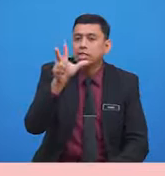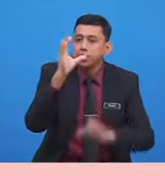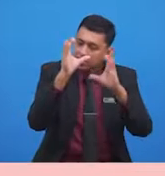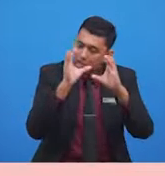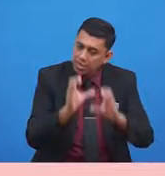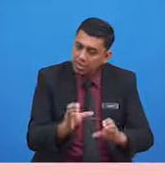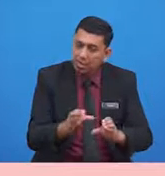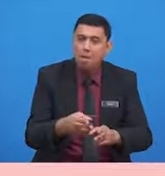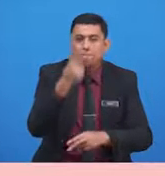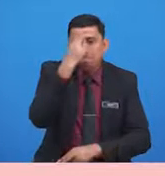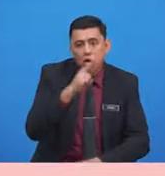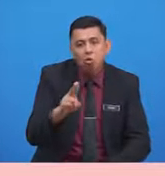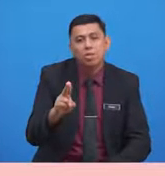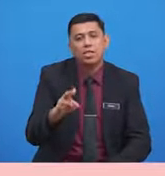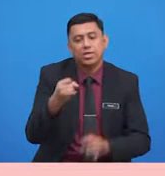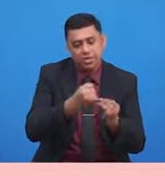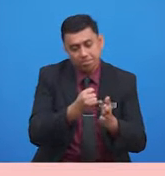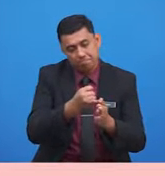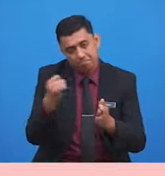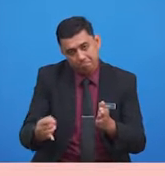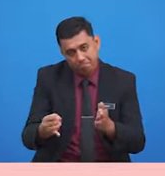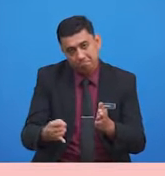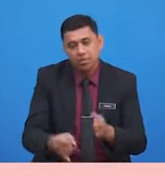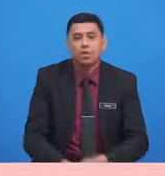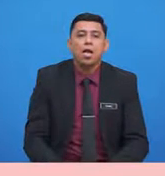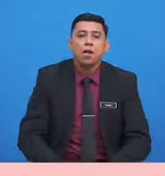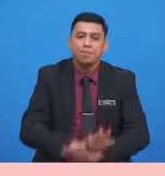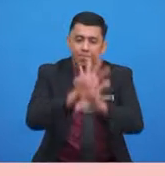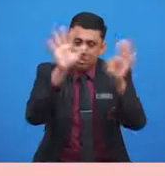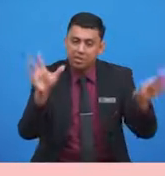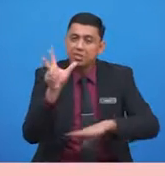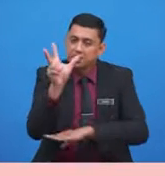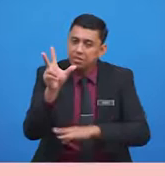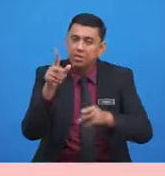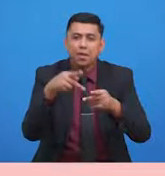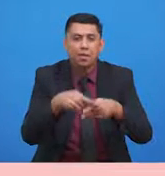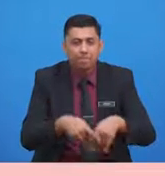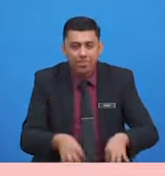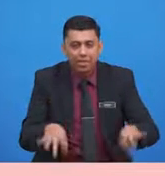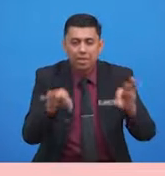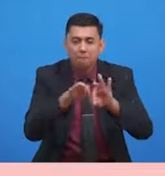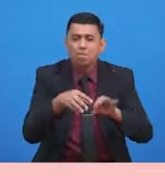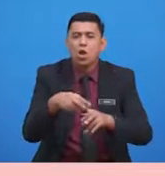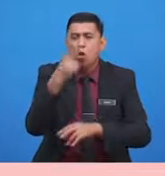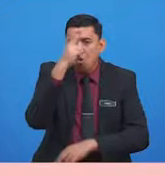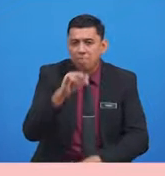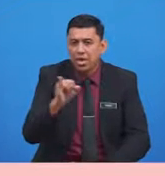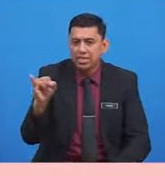cara menghormati jiran, menerangkan 3 kepentingan menghormati jiran